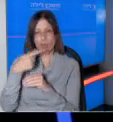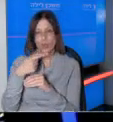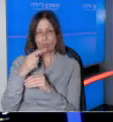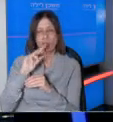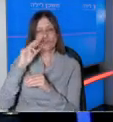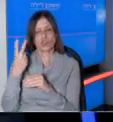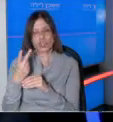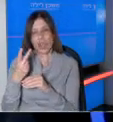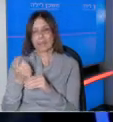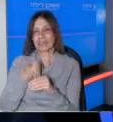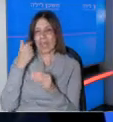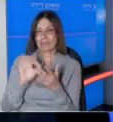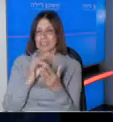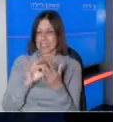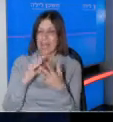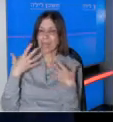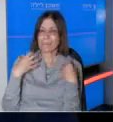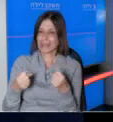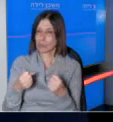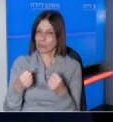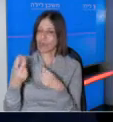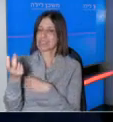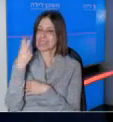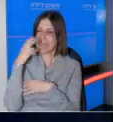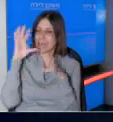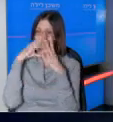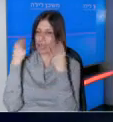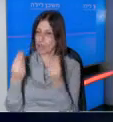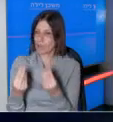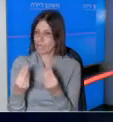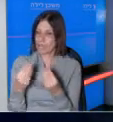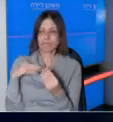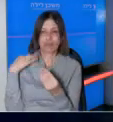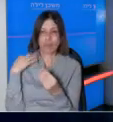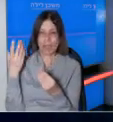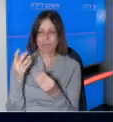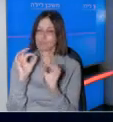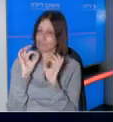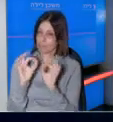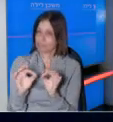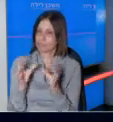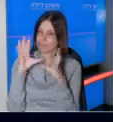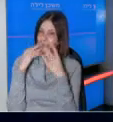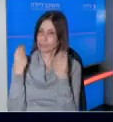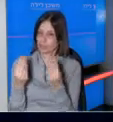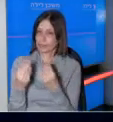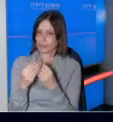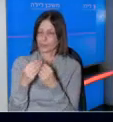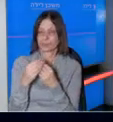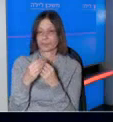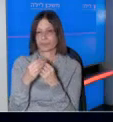למנכ״ל משרד הבריאות, שמצטרף אלינו. ערב טוב, פרופסור גוטו, מה שלומך? בסדר גמור, ערב טוב אני וטוב